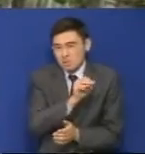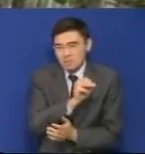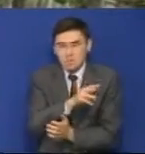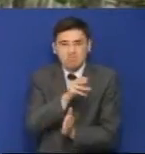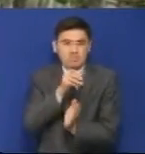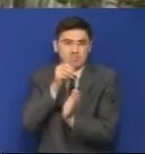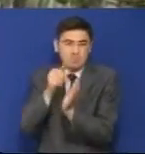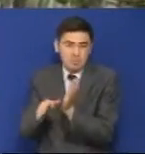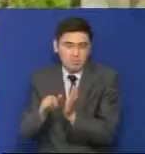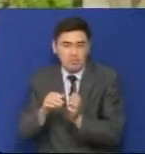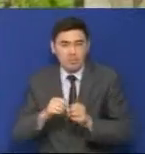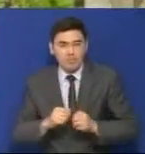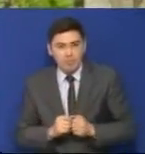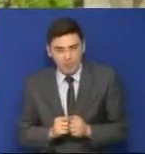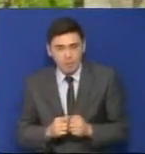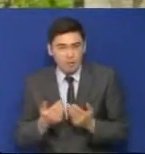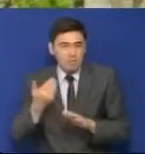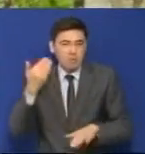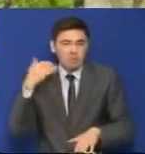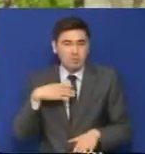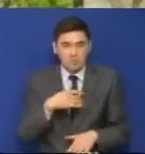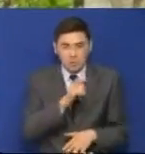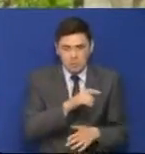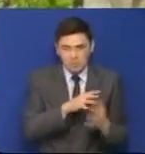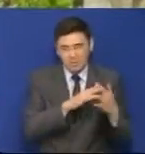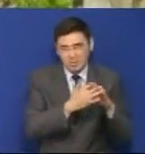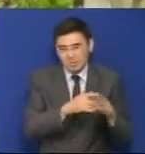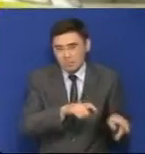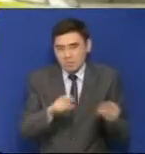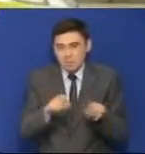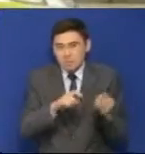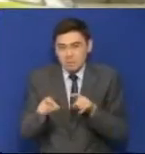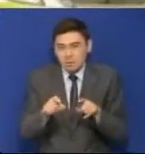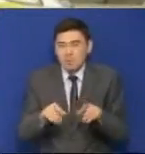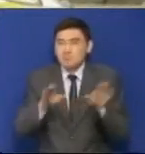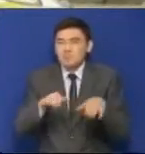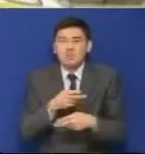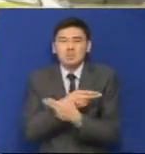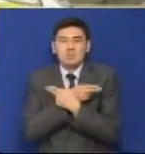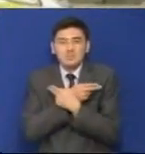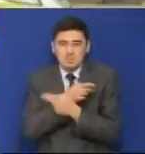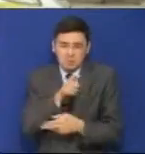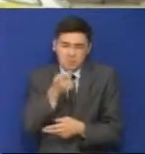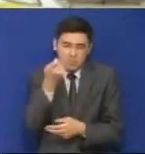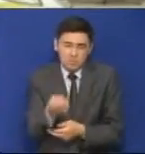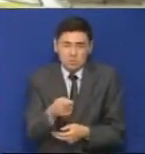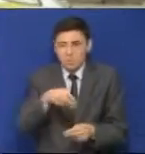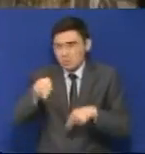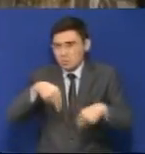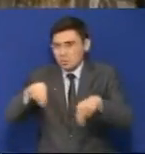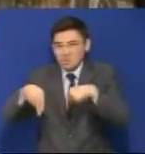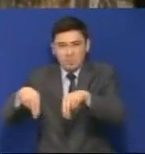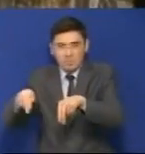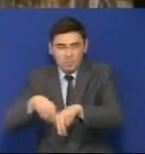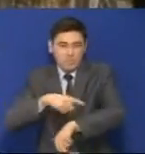Өткен жылдардағы көші-қон үрдістеріне байланысты ауылдағы ағайын семейге көшіп келіп, саяжайлардағы қолжетімді үйлерге қоныстанған.